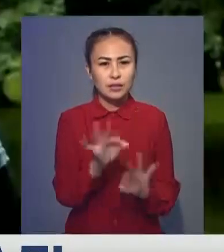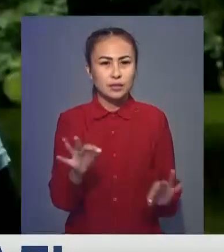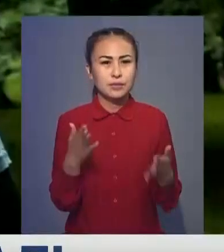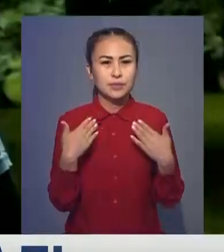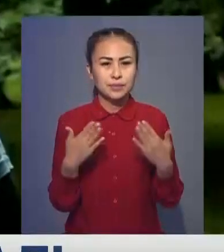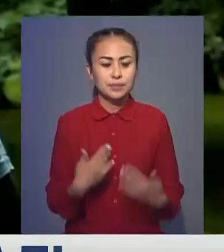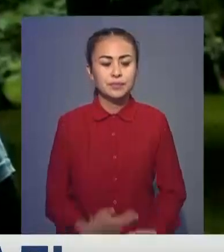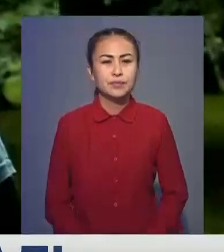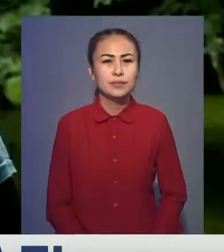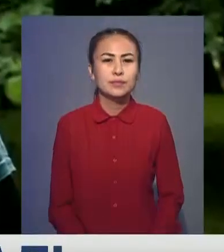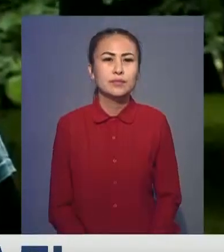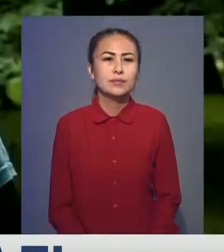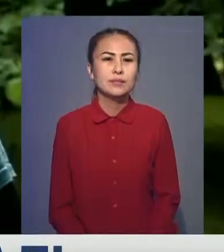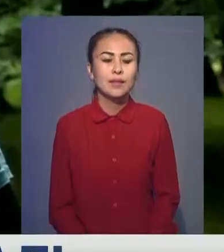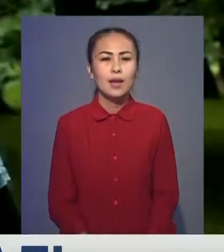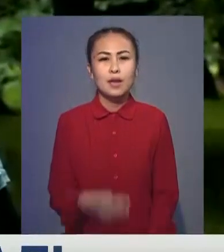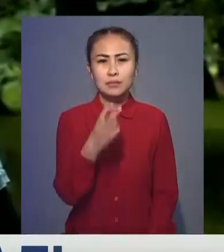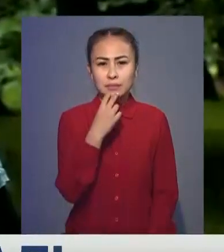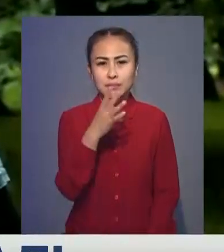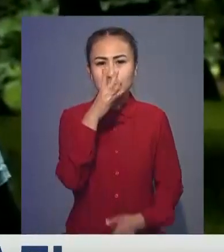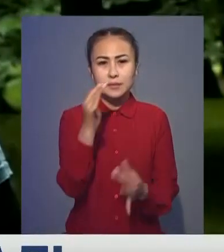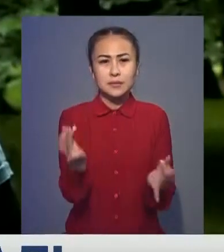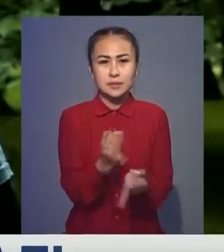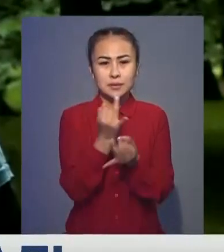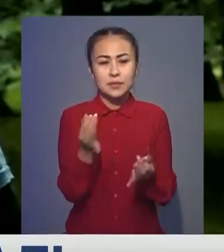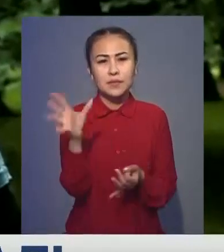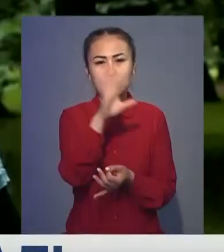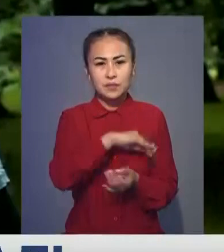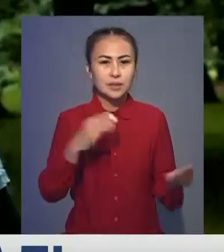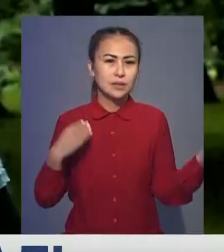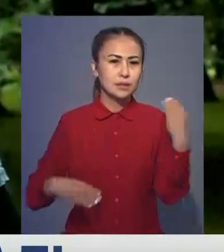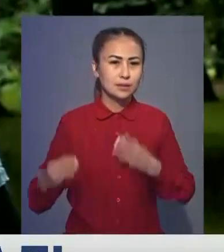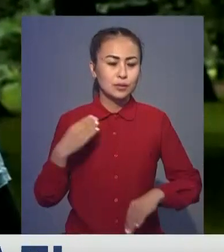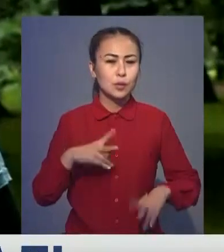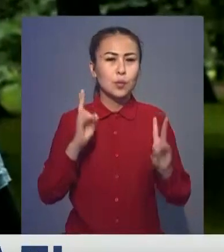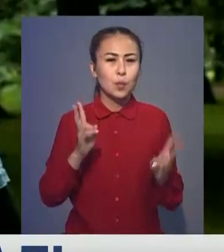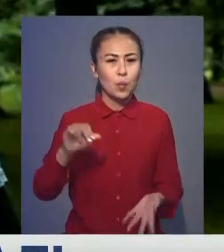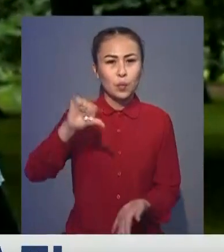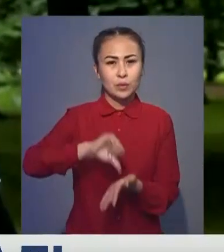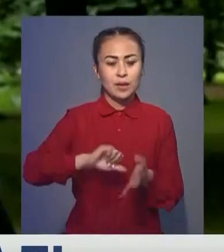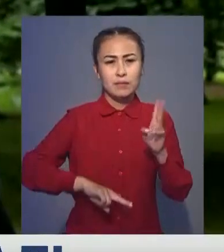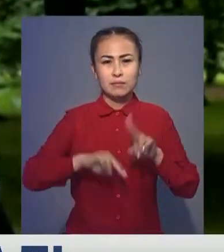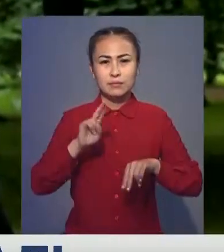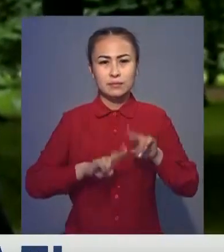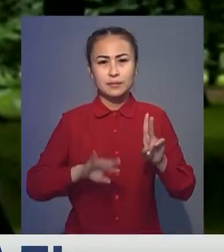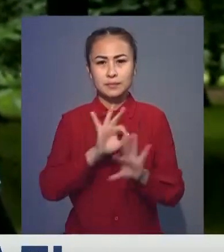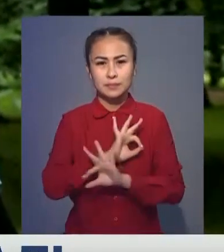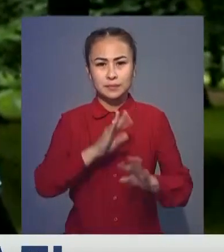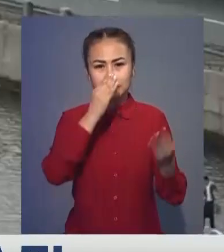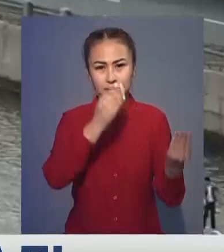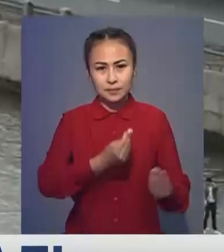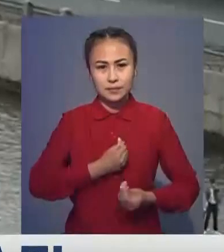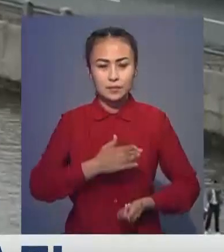өткіздік. Шара қызықты өтті. Түрлі кейіпкерлердің киімін киген қатысушылар көңілді бір көтеріп тастады.